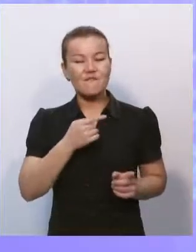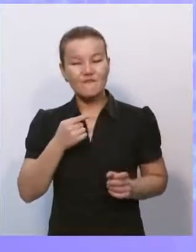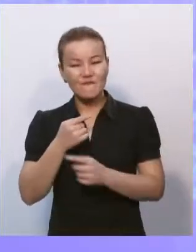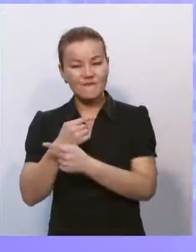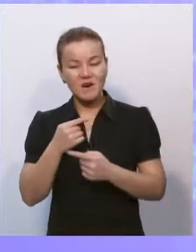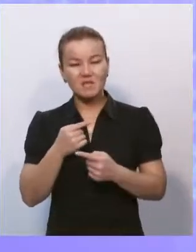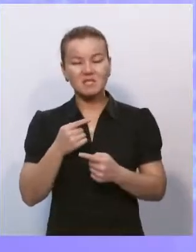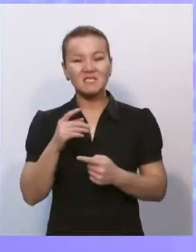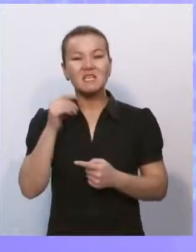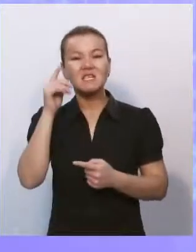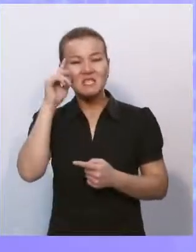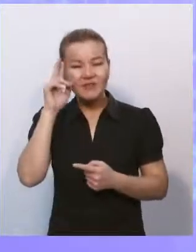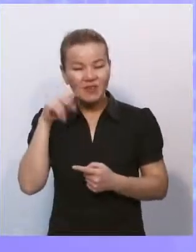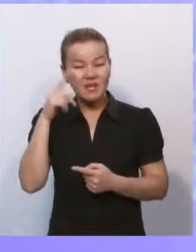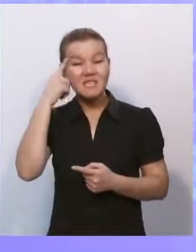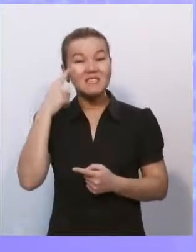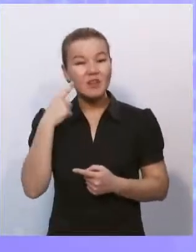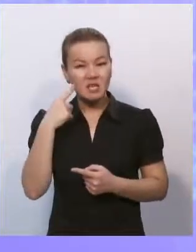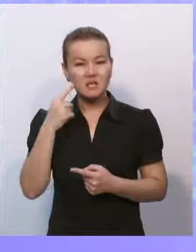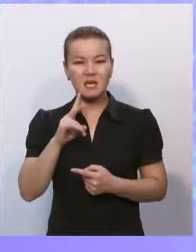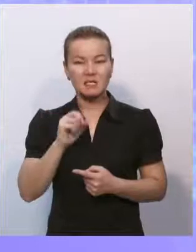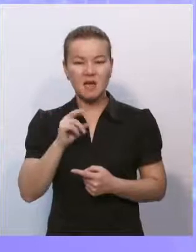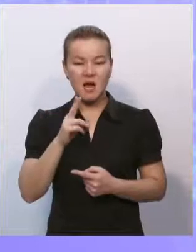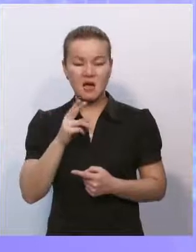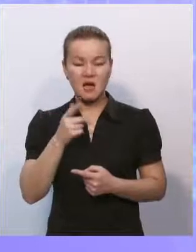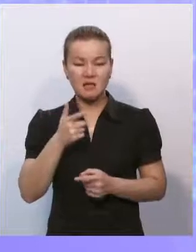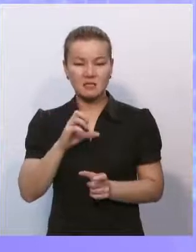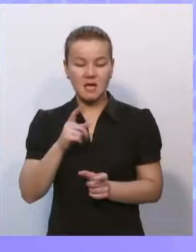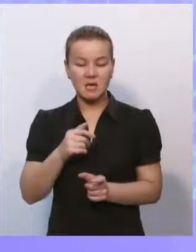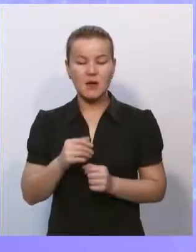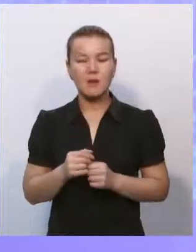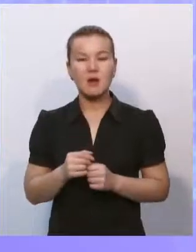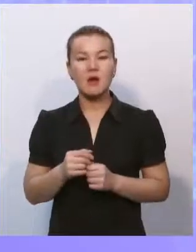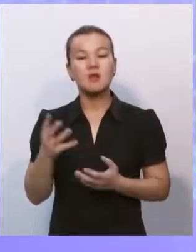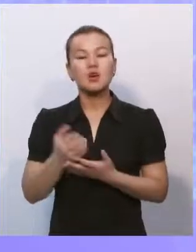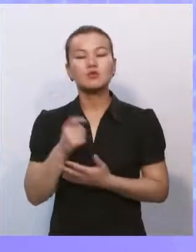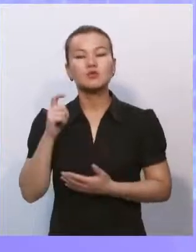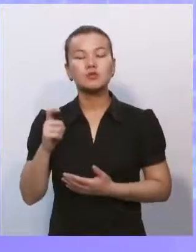слагаемое нахожу значение x